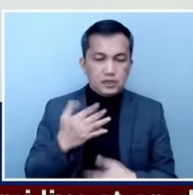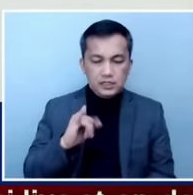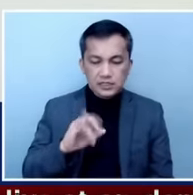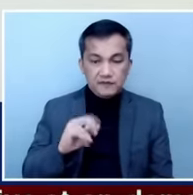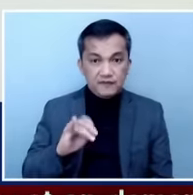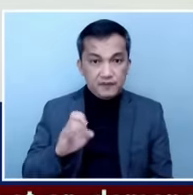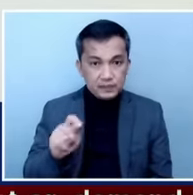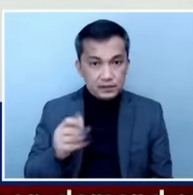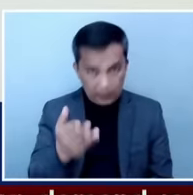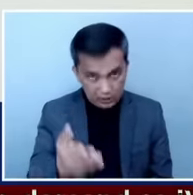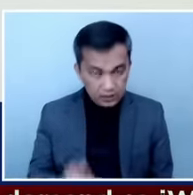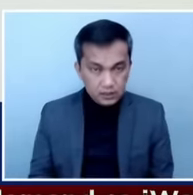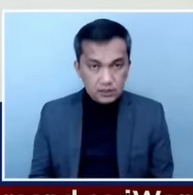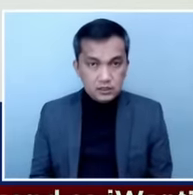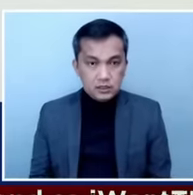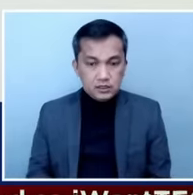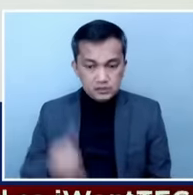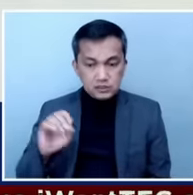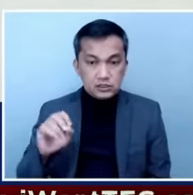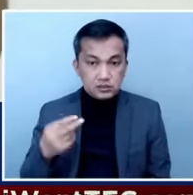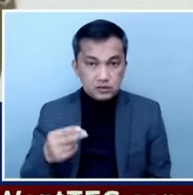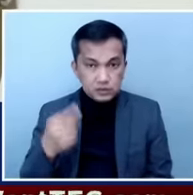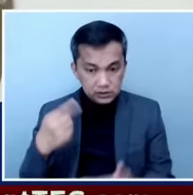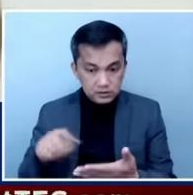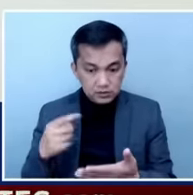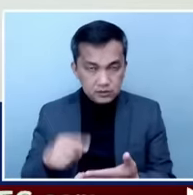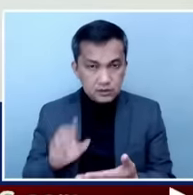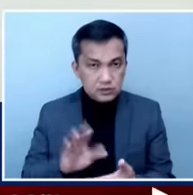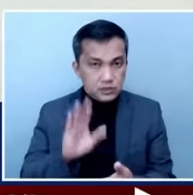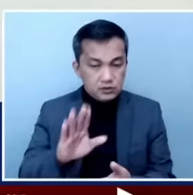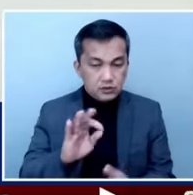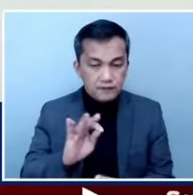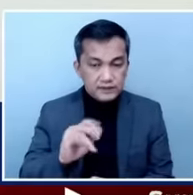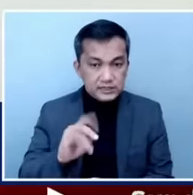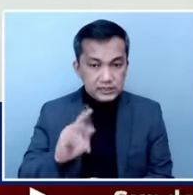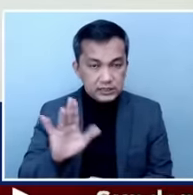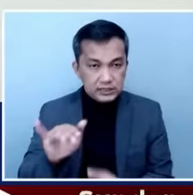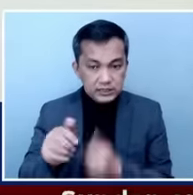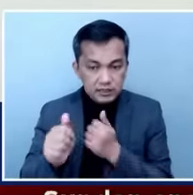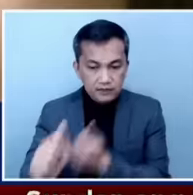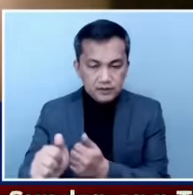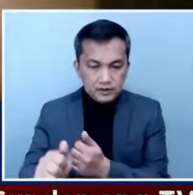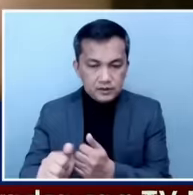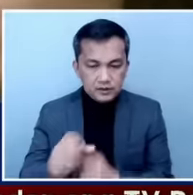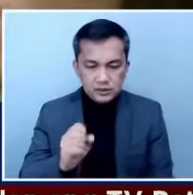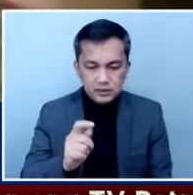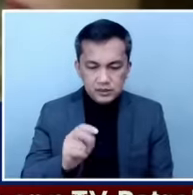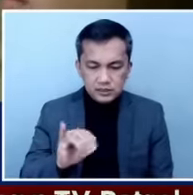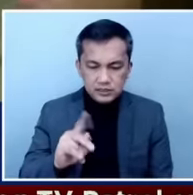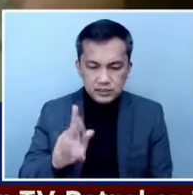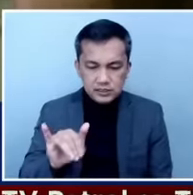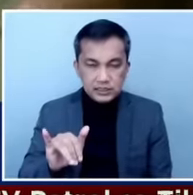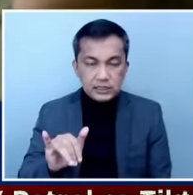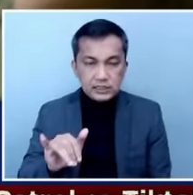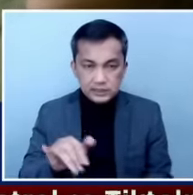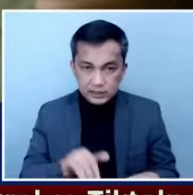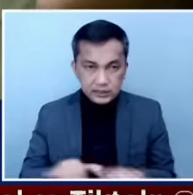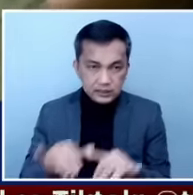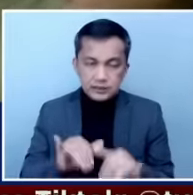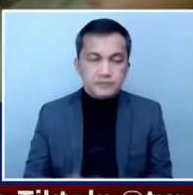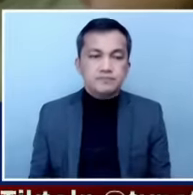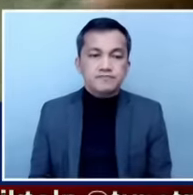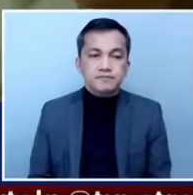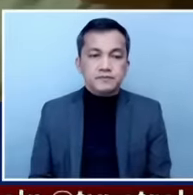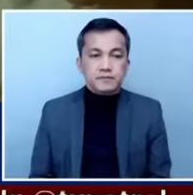that's what the DOH checks. That your facility follows sterility standards. Aminado ang DOH